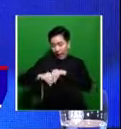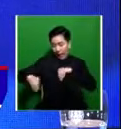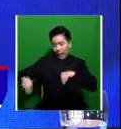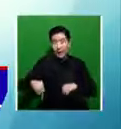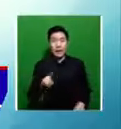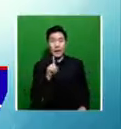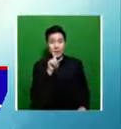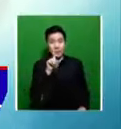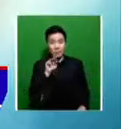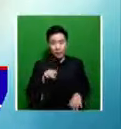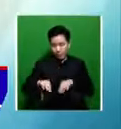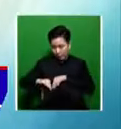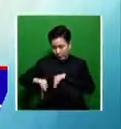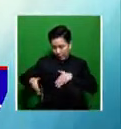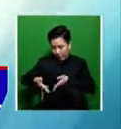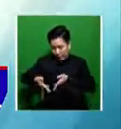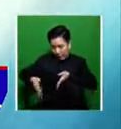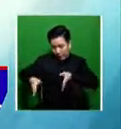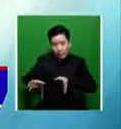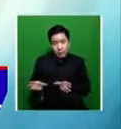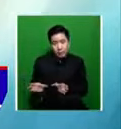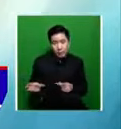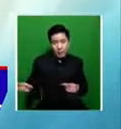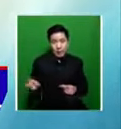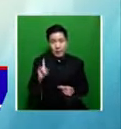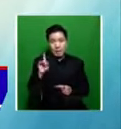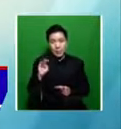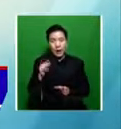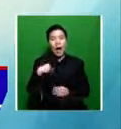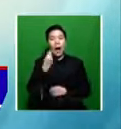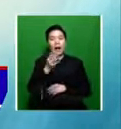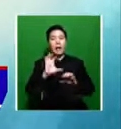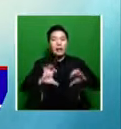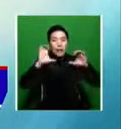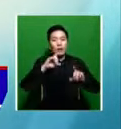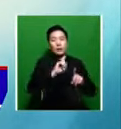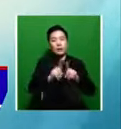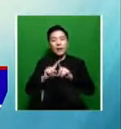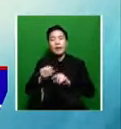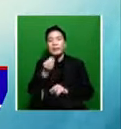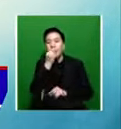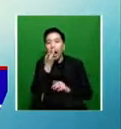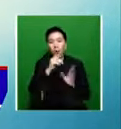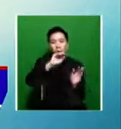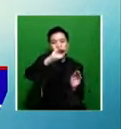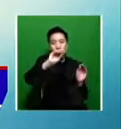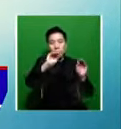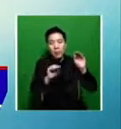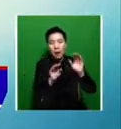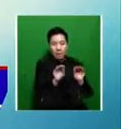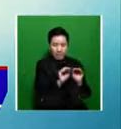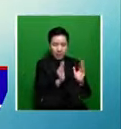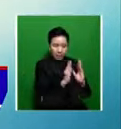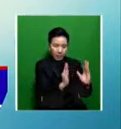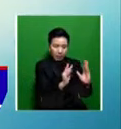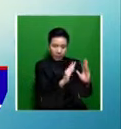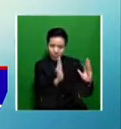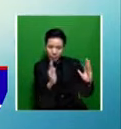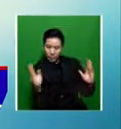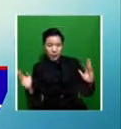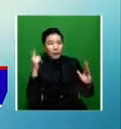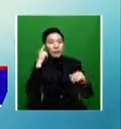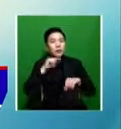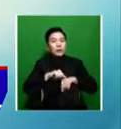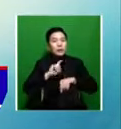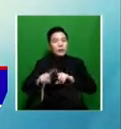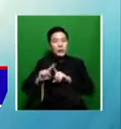ครับให้หน่วยราชการทุกหน่วยทำแผนการเหลื่อมเวลาการทำงานและการรายงานผลการปฏิบัติต่อศูนย์บริหารสถ